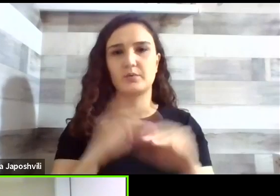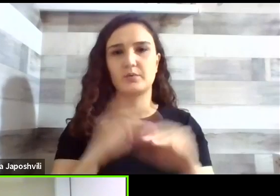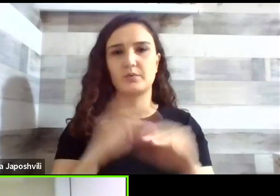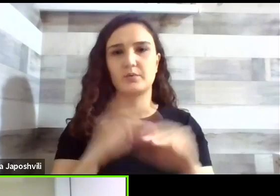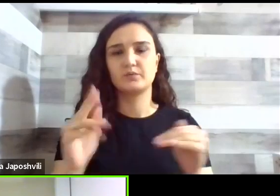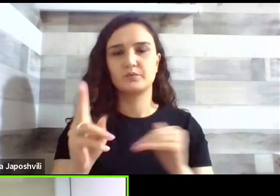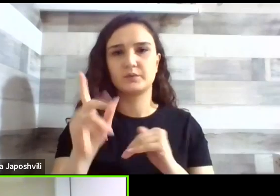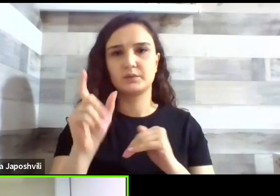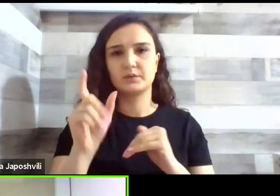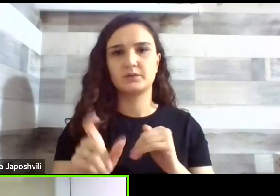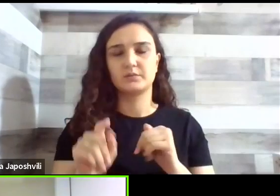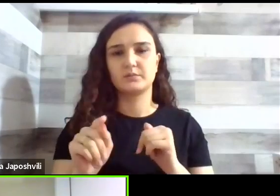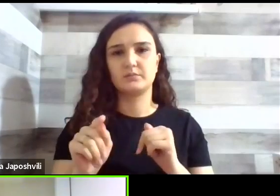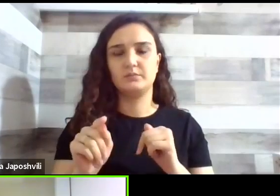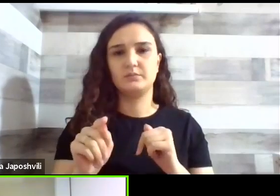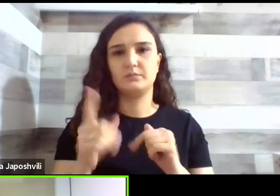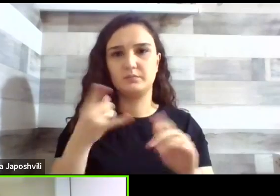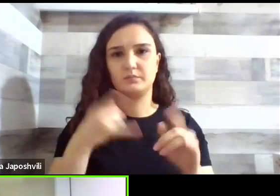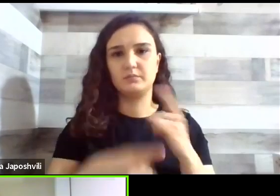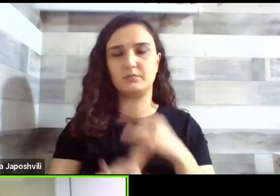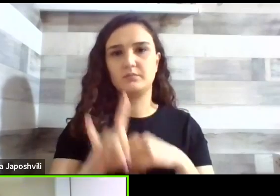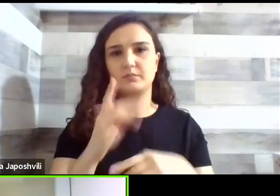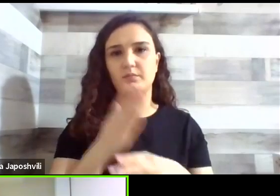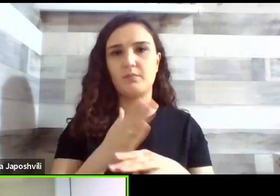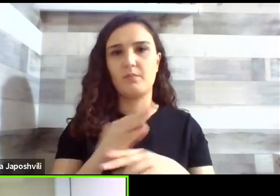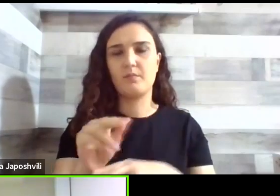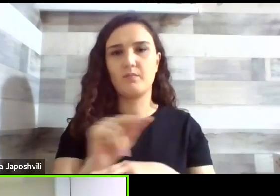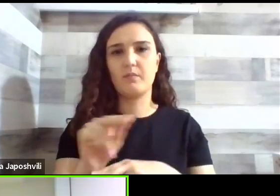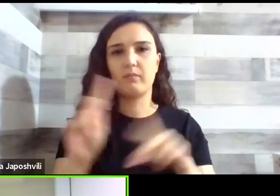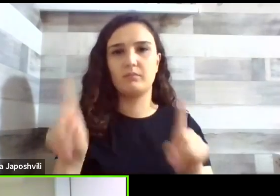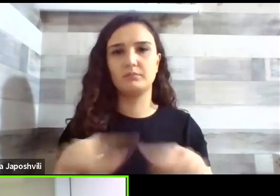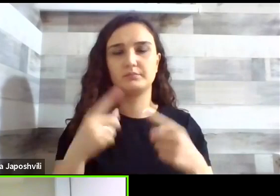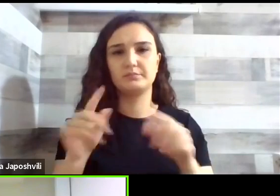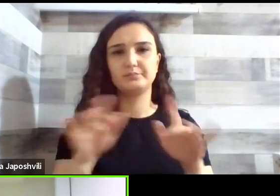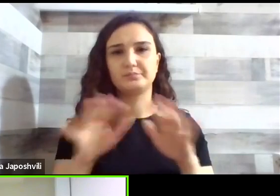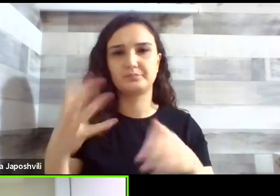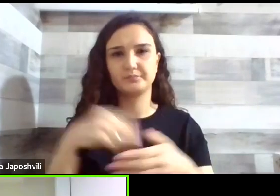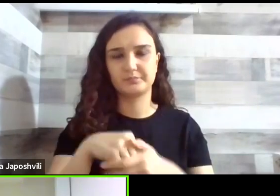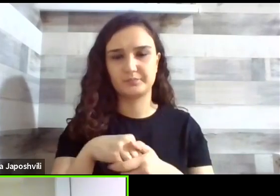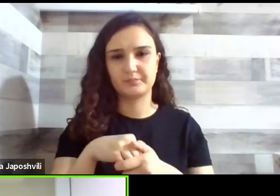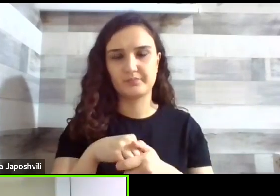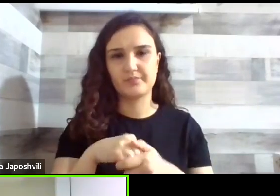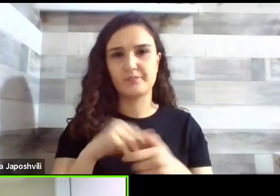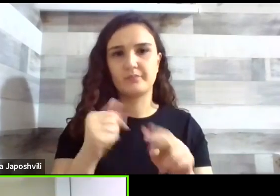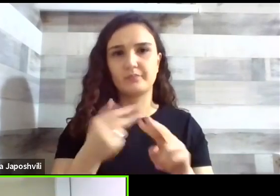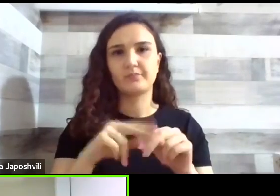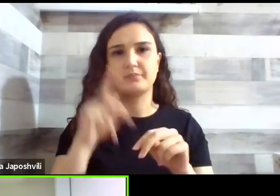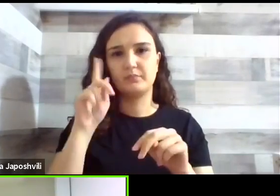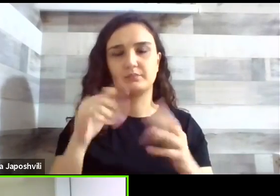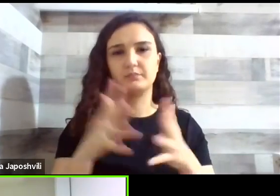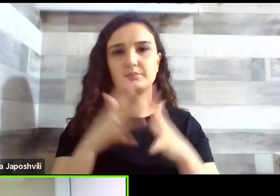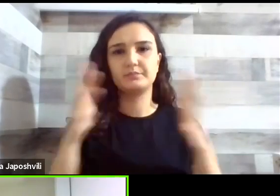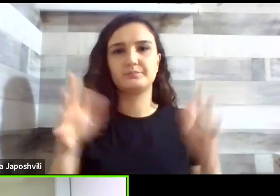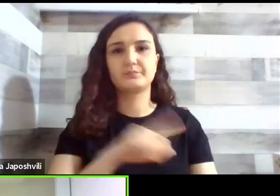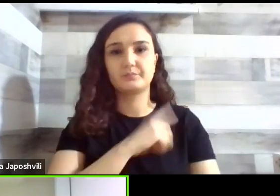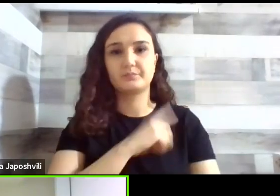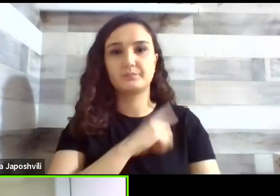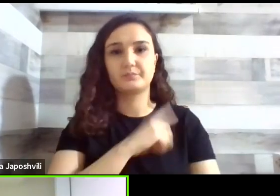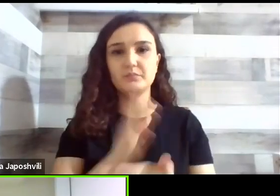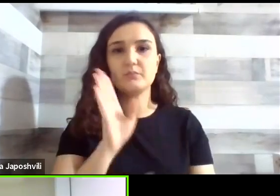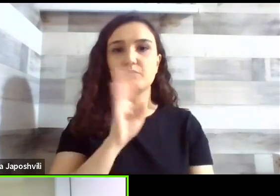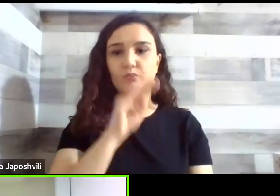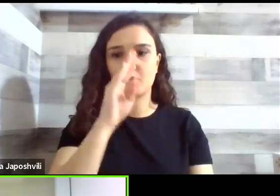რომელიც დაბადებიდან არის რეაბილიტაციის პროცესებში ჩართული და ის ვიცით რამხელა ძალის ხმევა